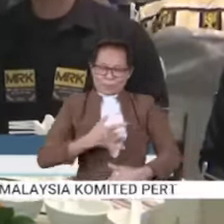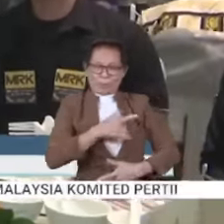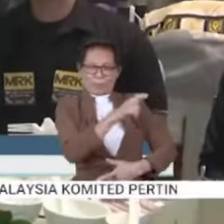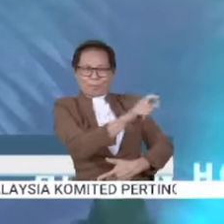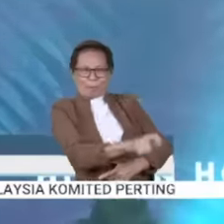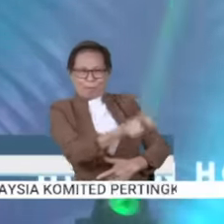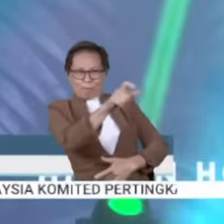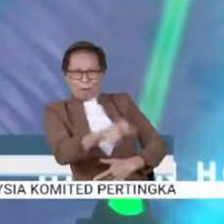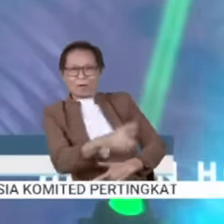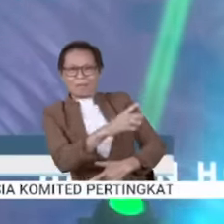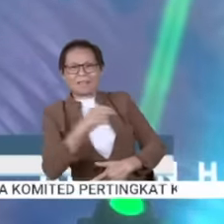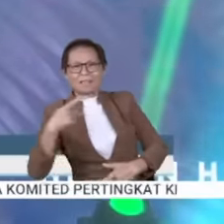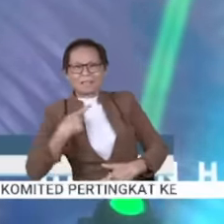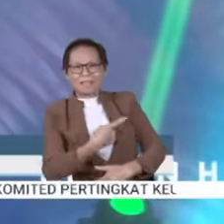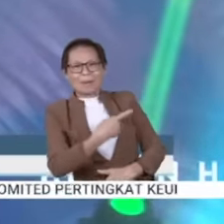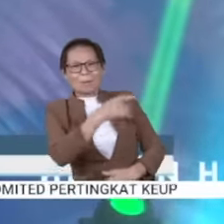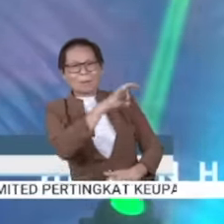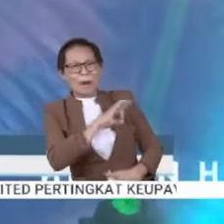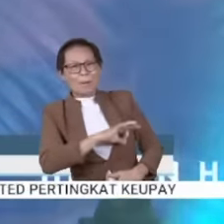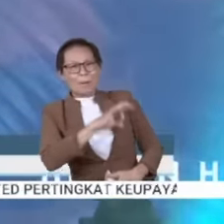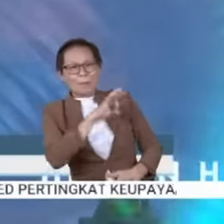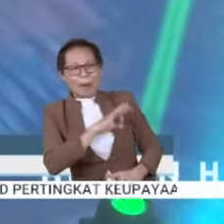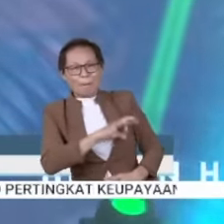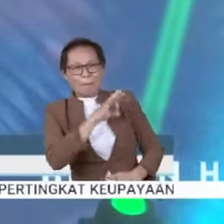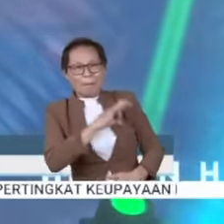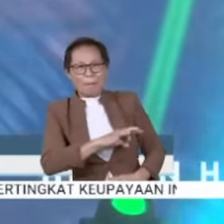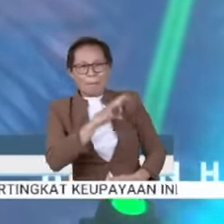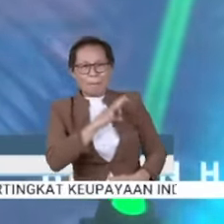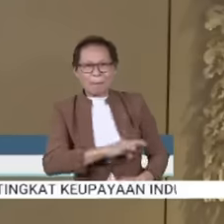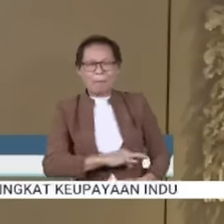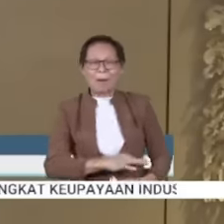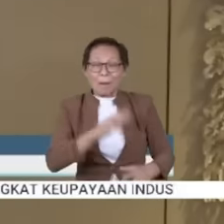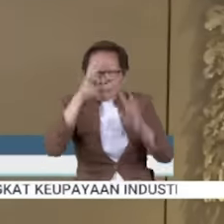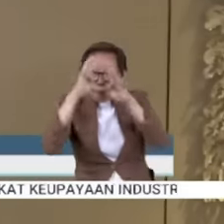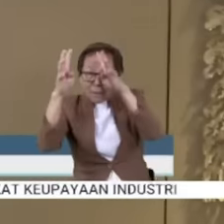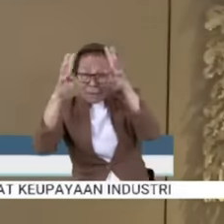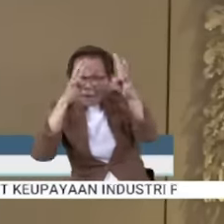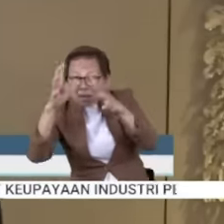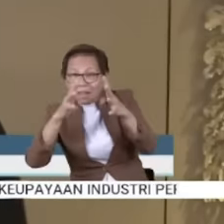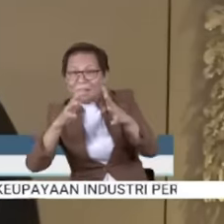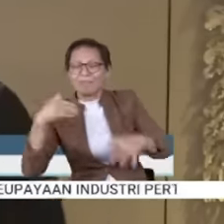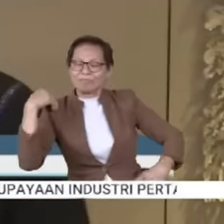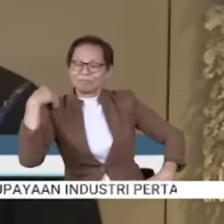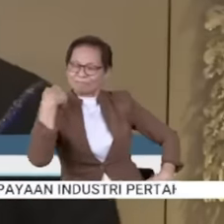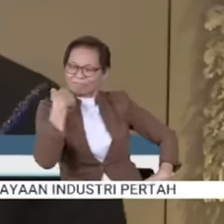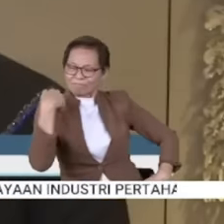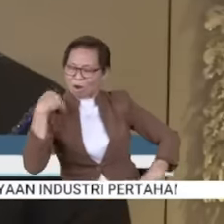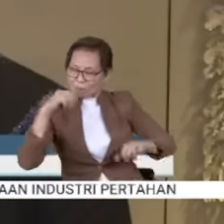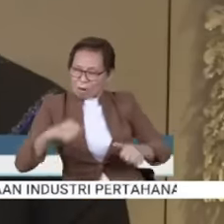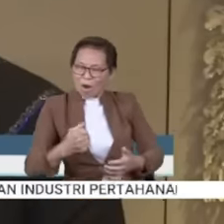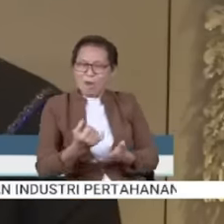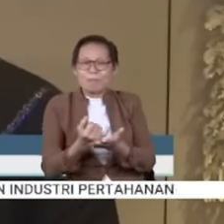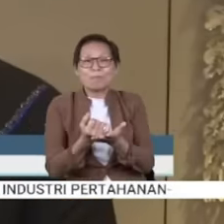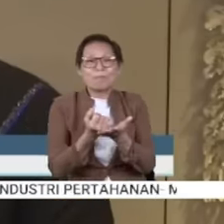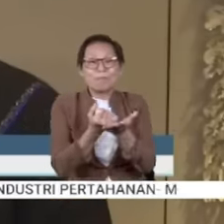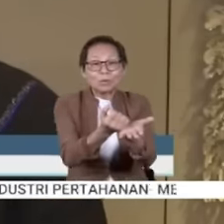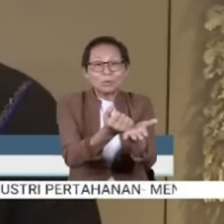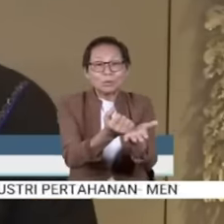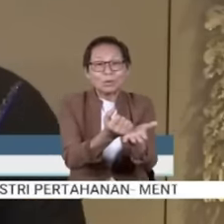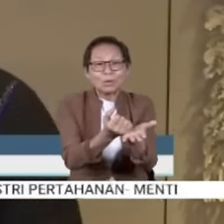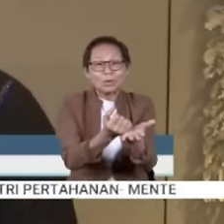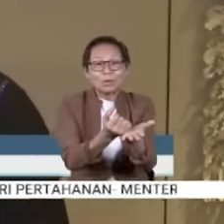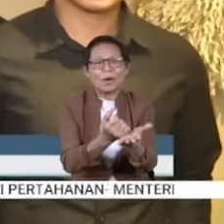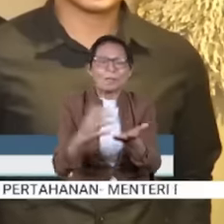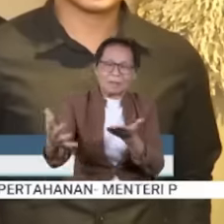jadi selain daripada itu manfaat di atas kasur kepada mereka fashion dapat membantu mereka dari segi